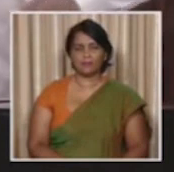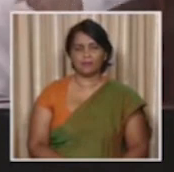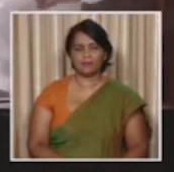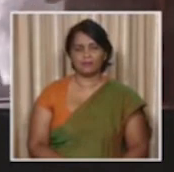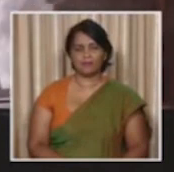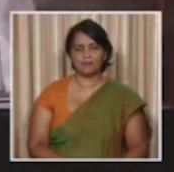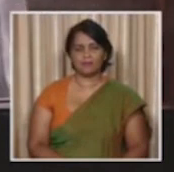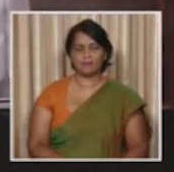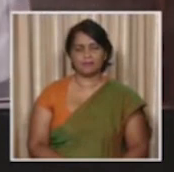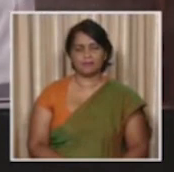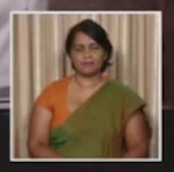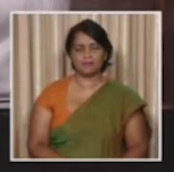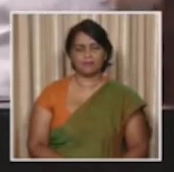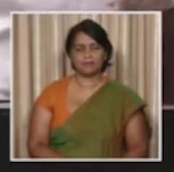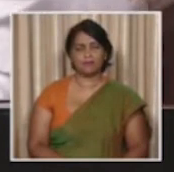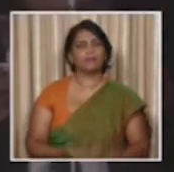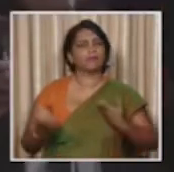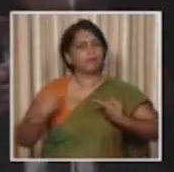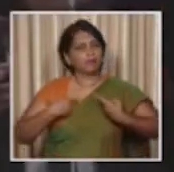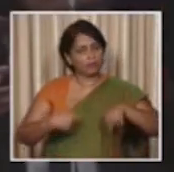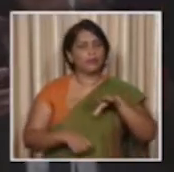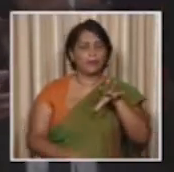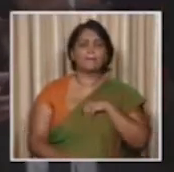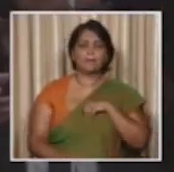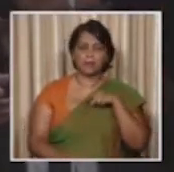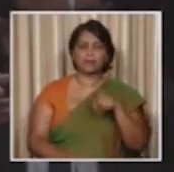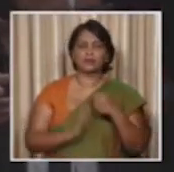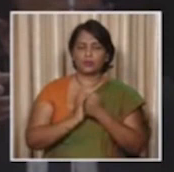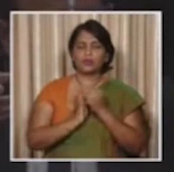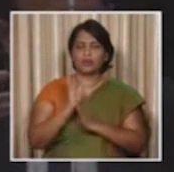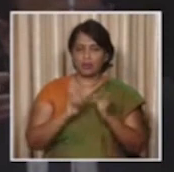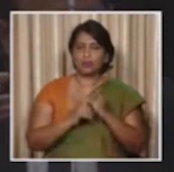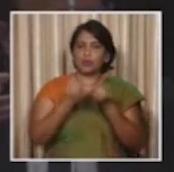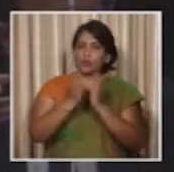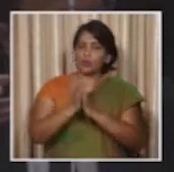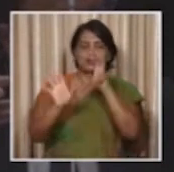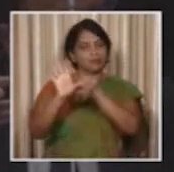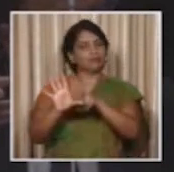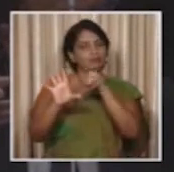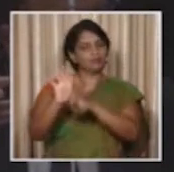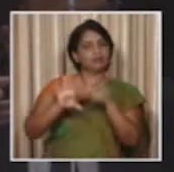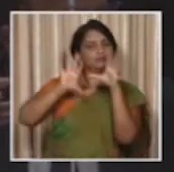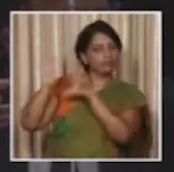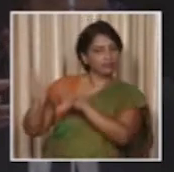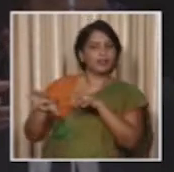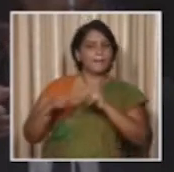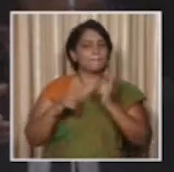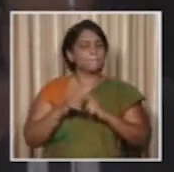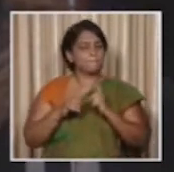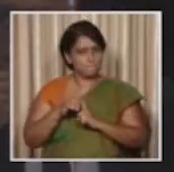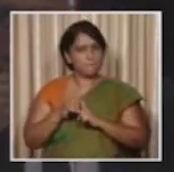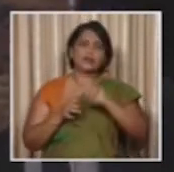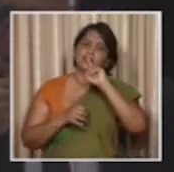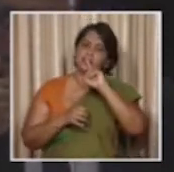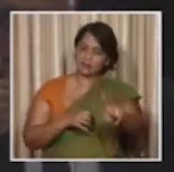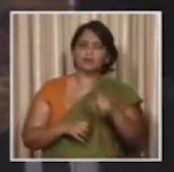ගරු කතානායකතුමනේ අපි කවුරුත් එකඟයි මේ ගරු මන්ත්‍රීතුමාලා තමන්ගේ ආසන වලට ගිහිල්ලා මේ ප්‍රශ්නේ නගන්න